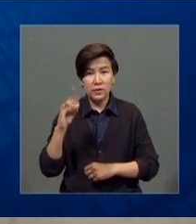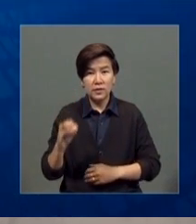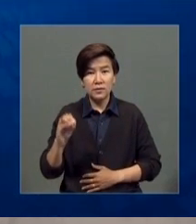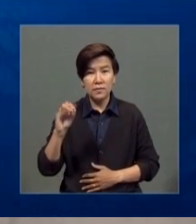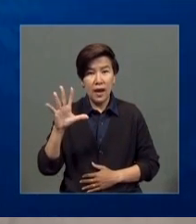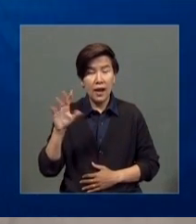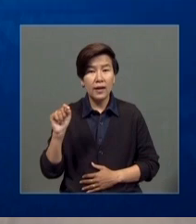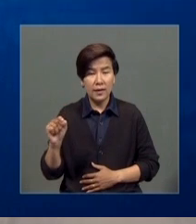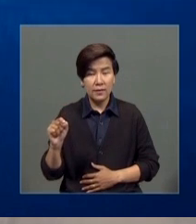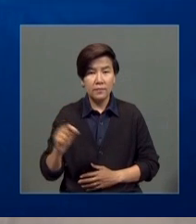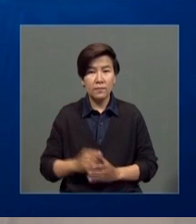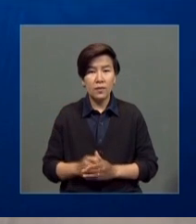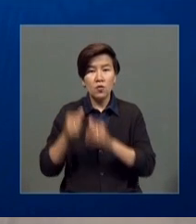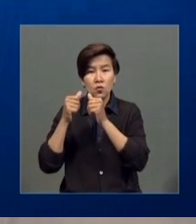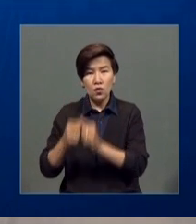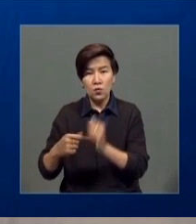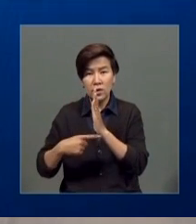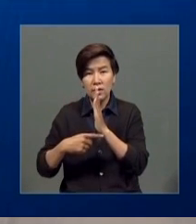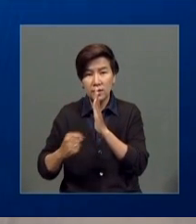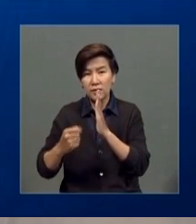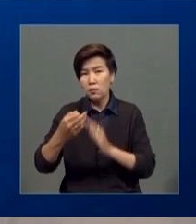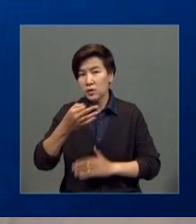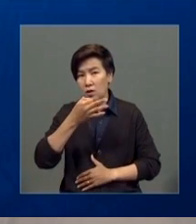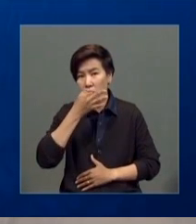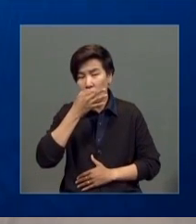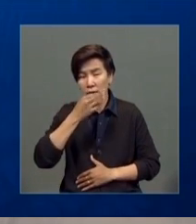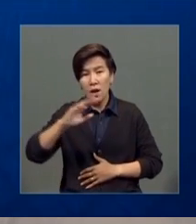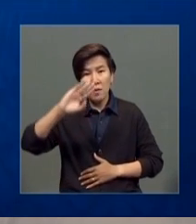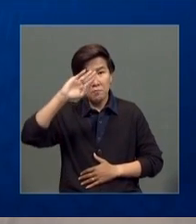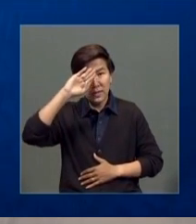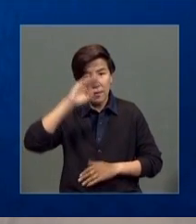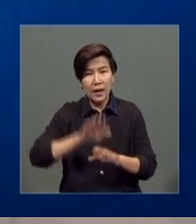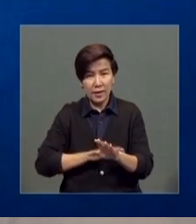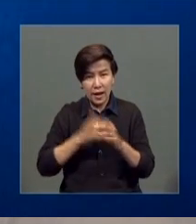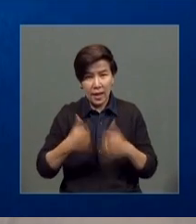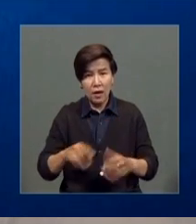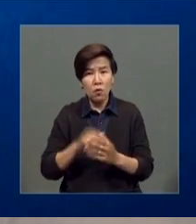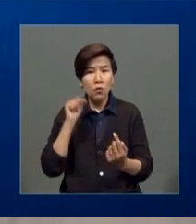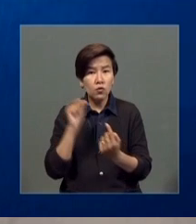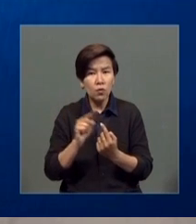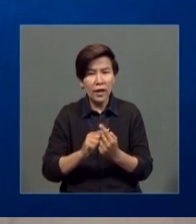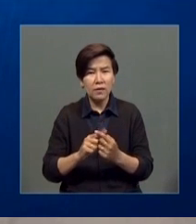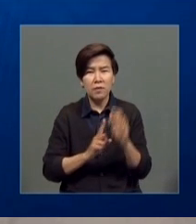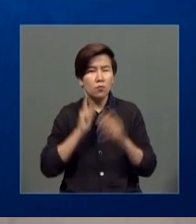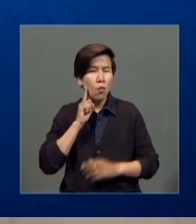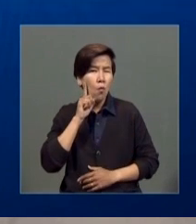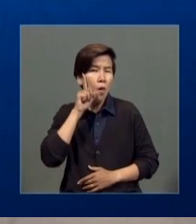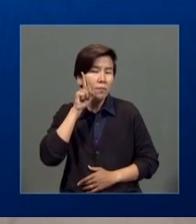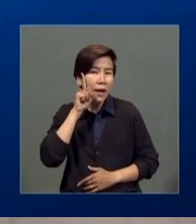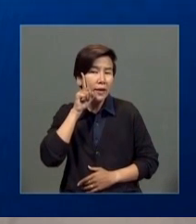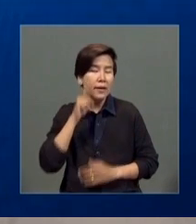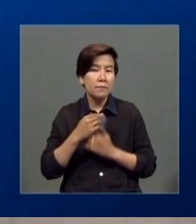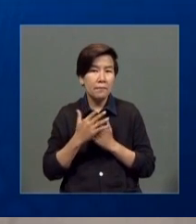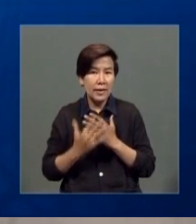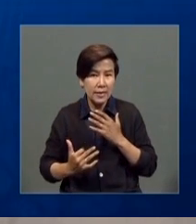ราจะต้องตระหนักกันต่อไปและต้องเข้มงวดมากๆคือการไปสถานที่ต่างๆโดยเฉพาะสถานที่ที่ปรากฏในไ